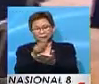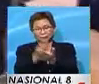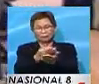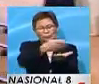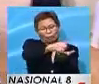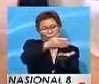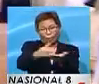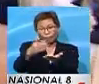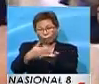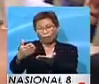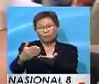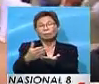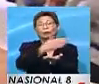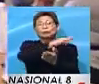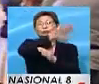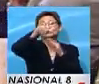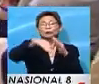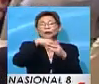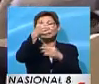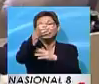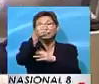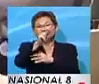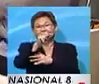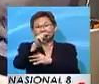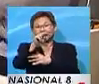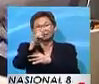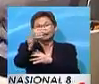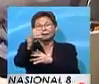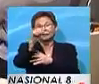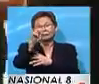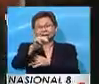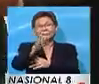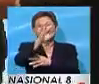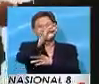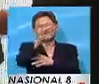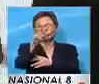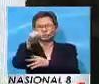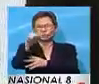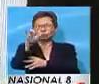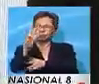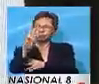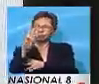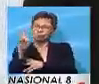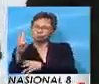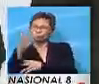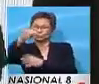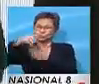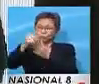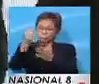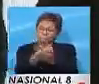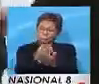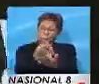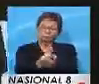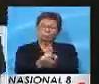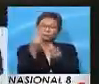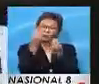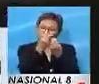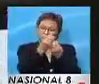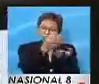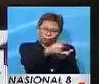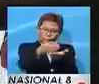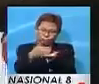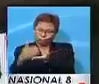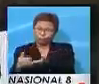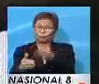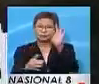pengagihan pendapatan keseluruhan bagi ASN berjumlah r.72 juta jumlah pengagihan